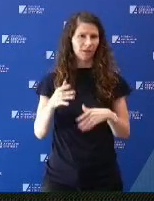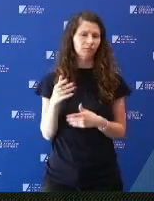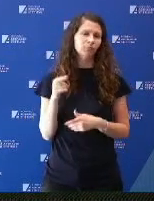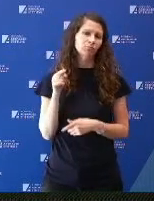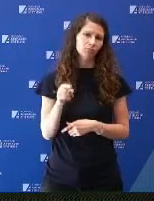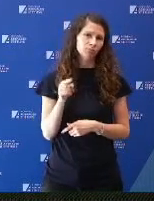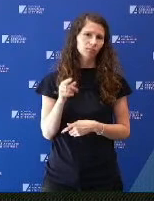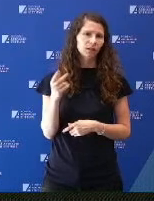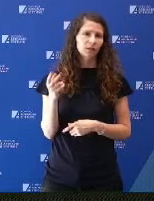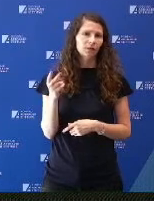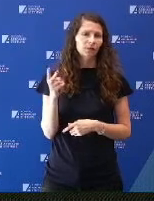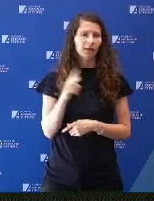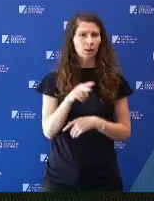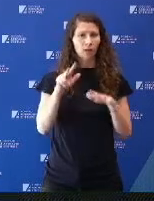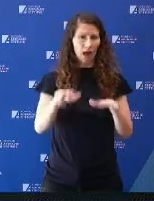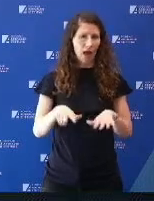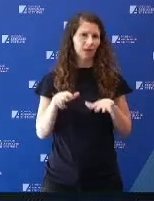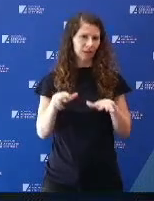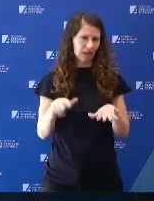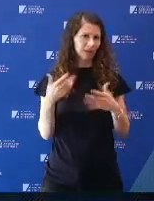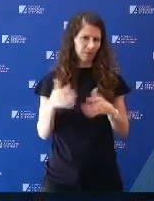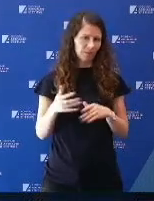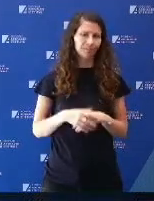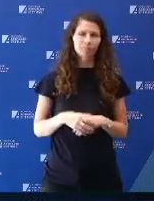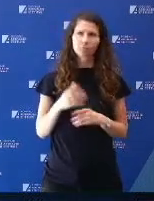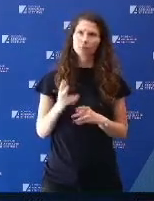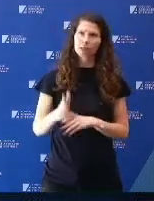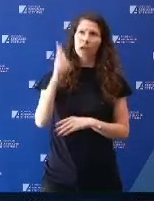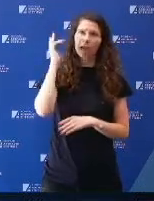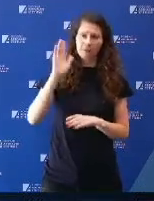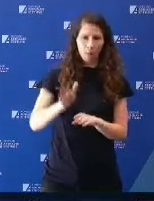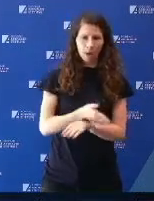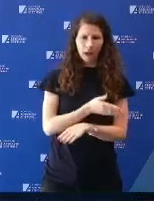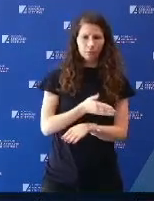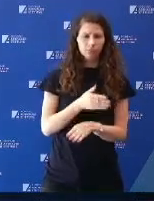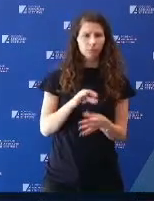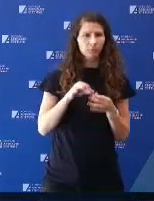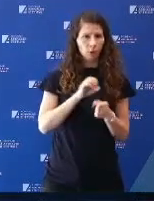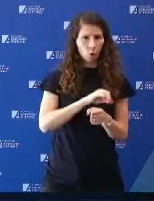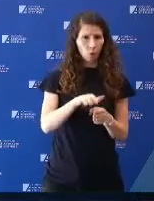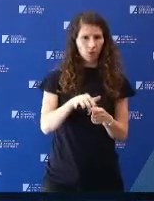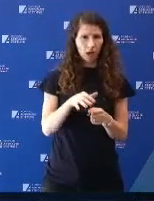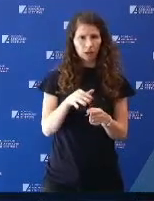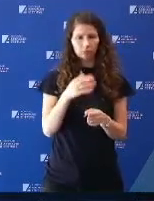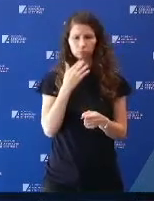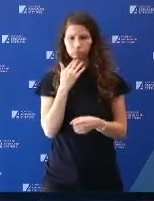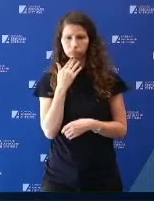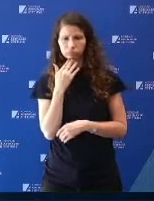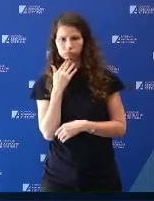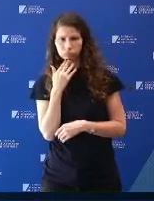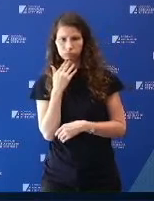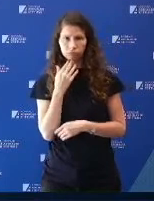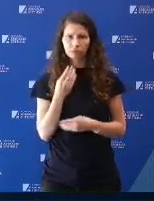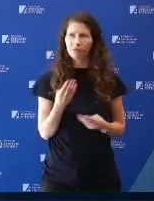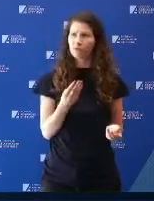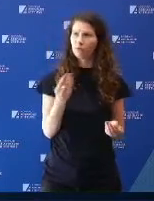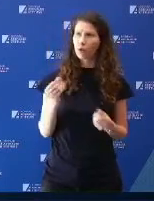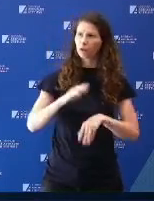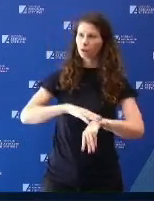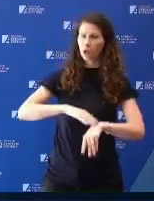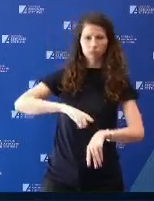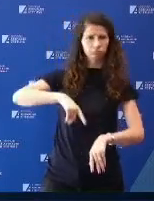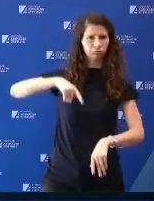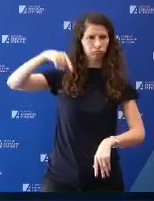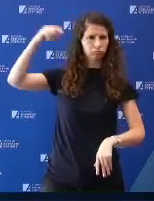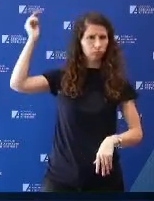sind 3 Jahre vergangen. Durch Corona hat man sozusagen kaum noch eine Orientierung, wie lang diese Zeit eigentlich ist.